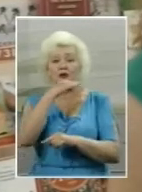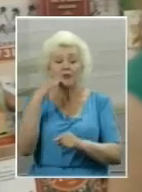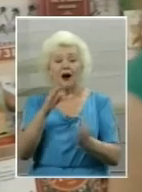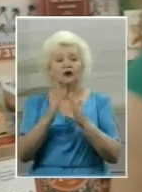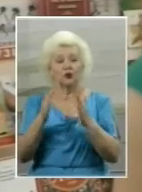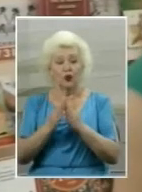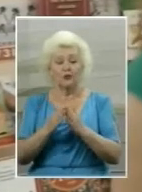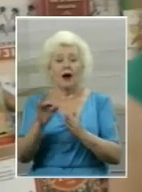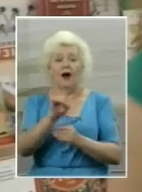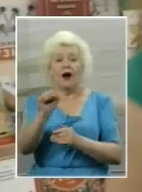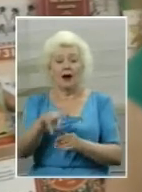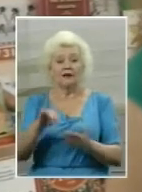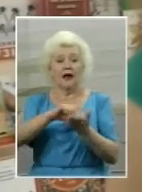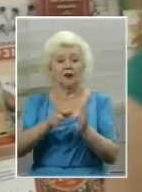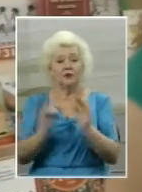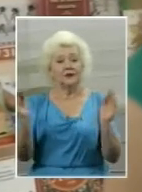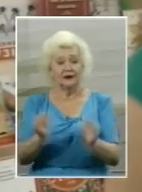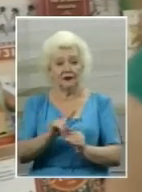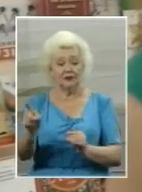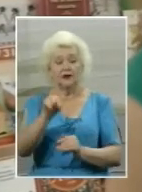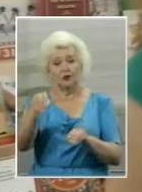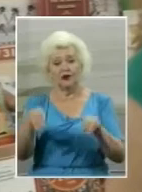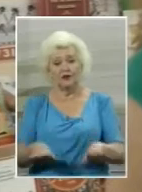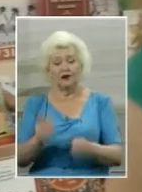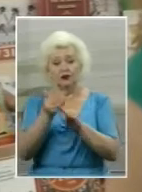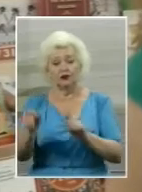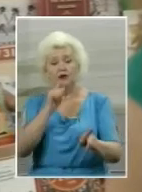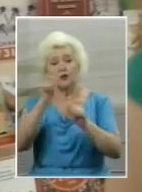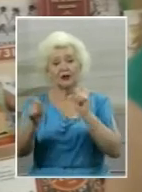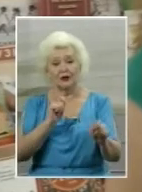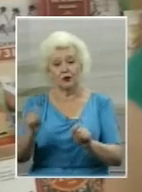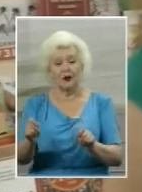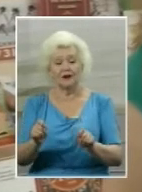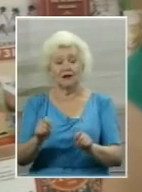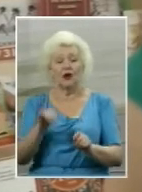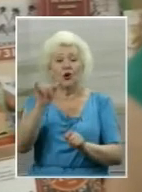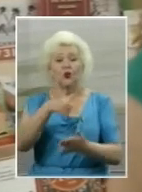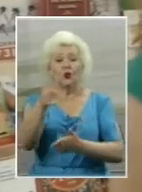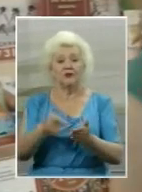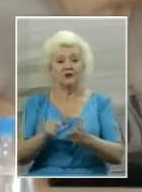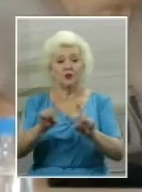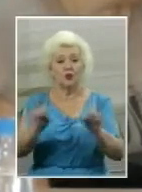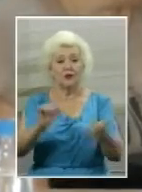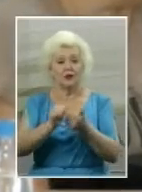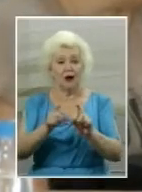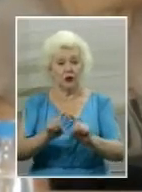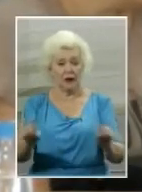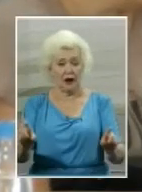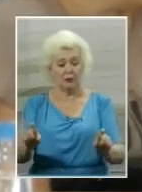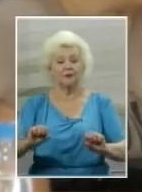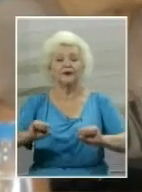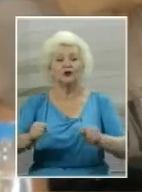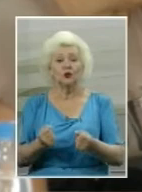але помешкання невелике. І тому ми вирішили частину подарувати у міську бібліотеку.